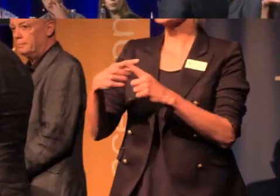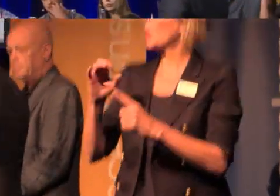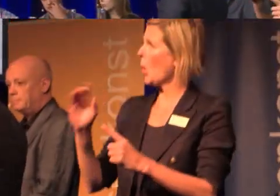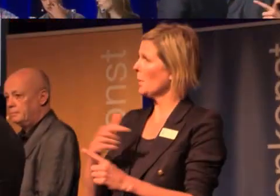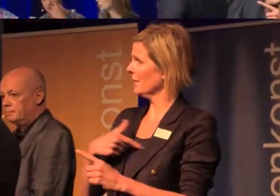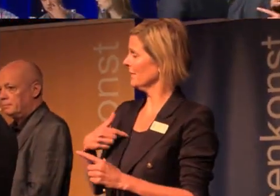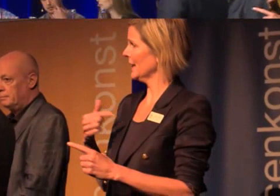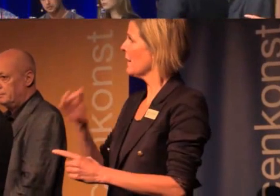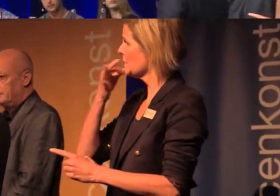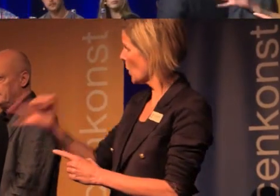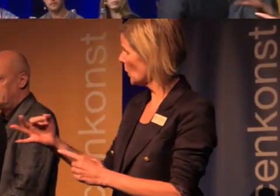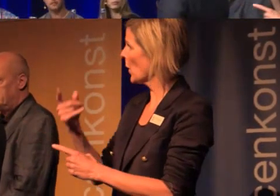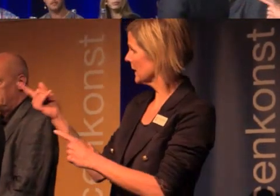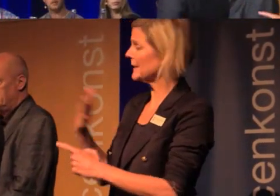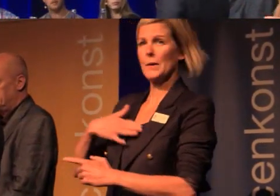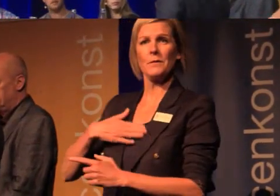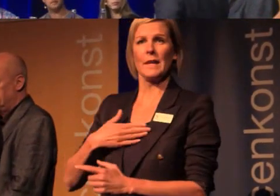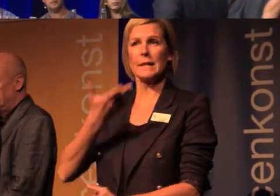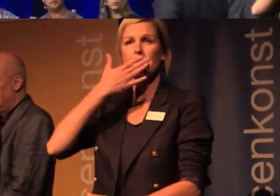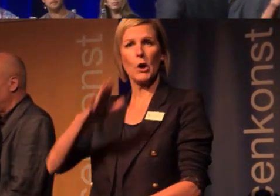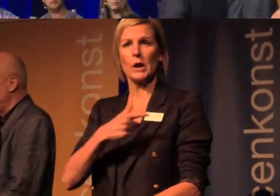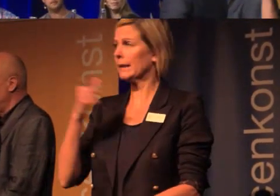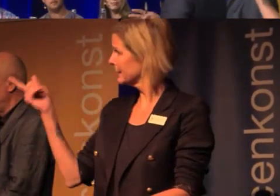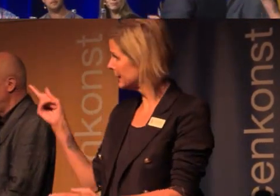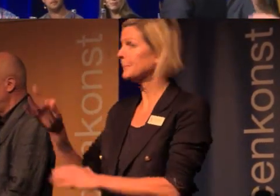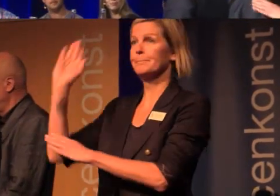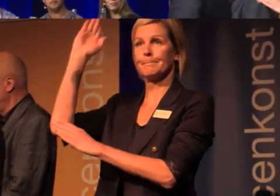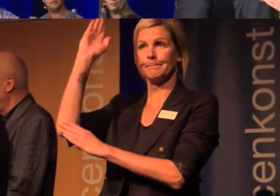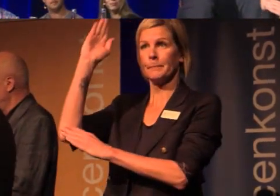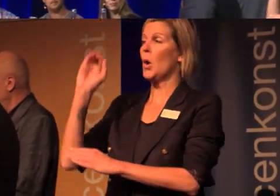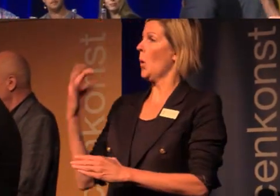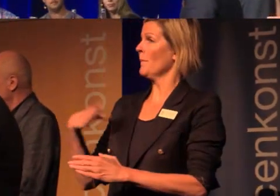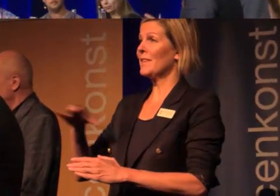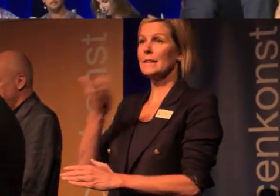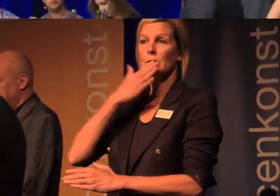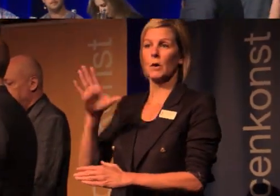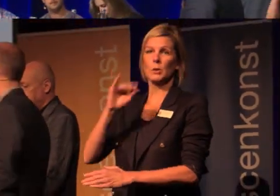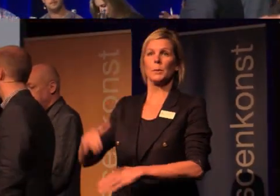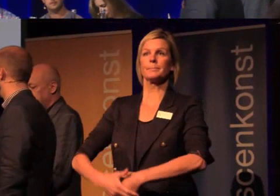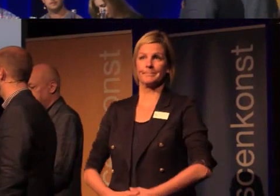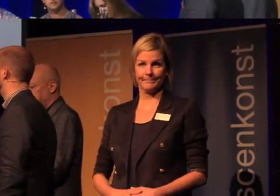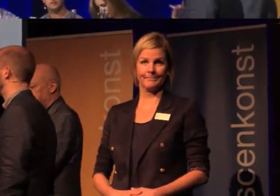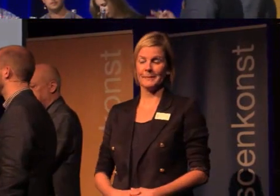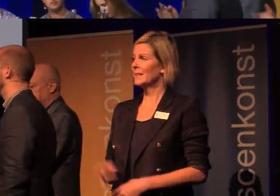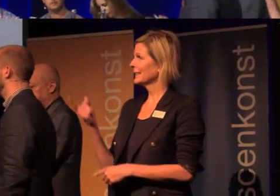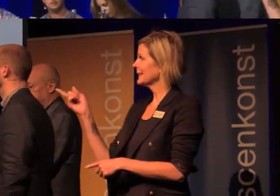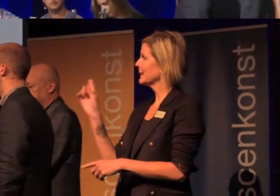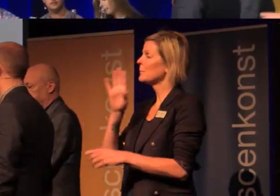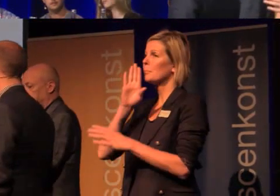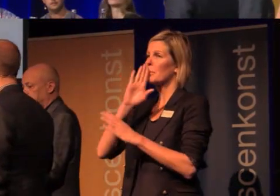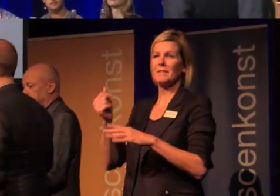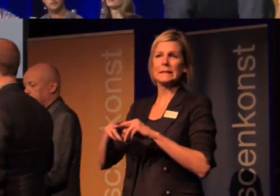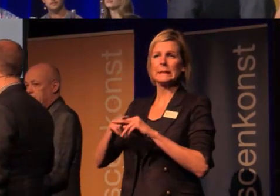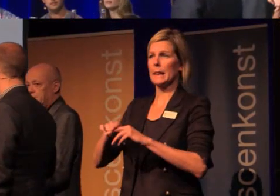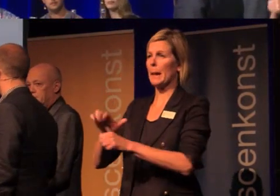de räcker upp handen, och de som inte vill svara, de räcker inte upp handen, så sparar vi tid på det sättet. Så ni behöver inte känna pressen att fylla ut